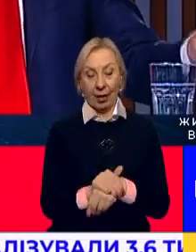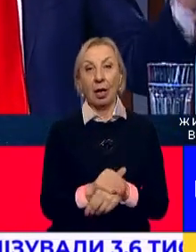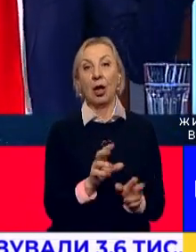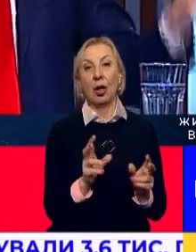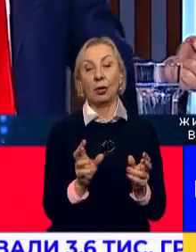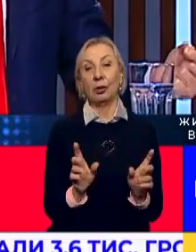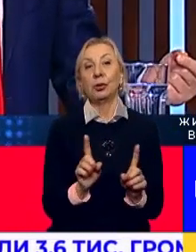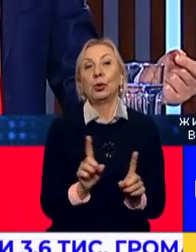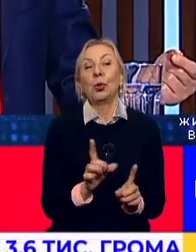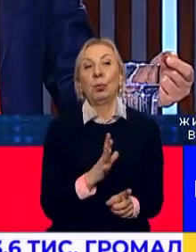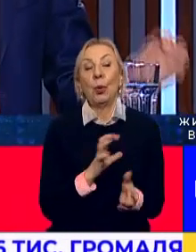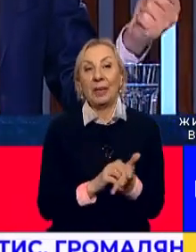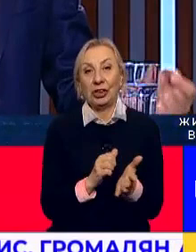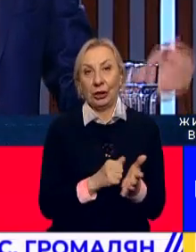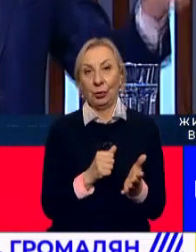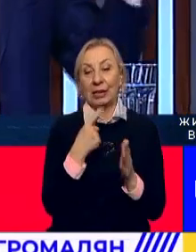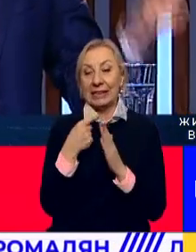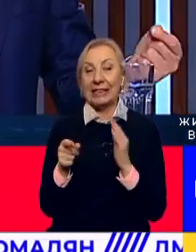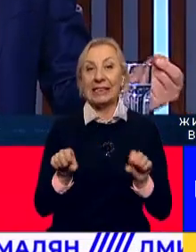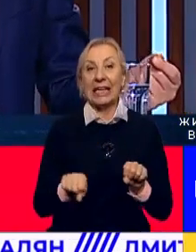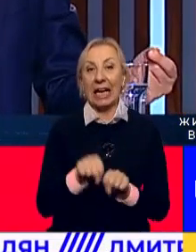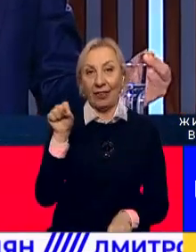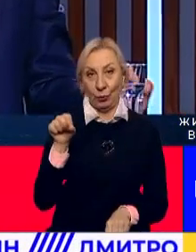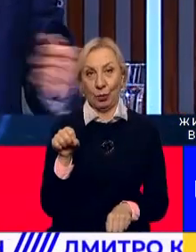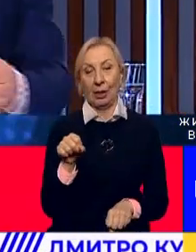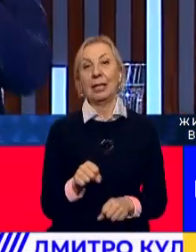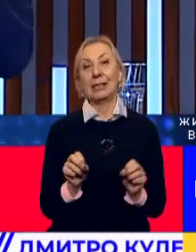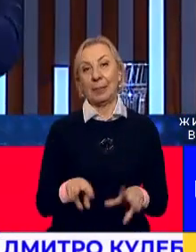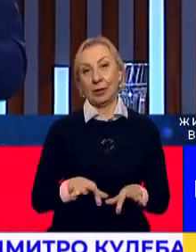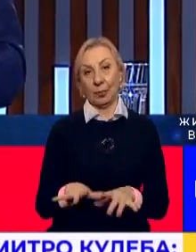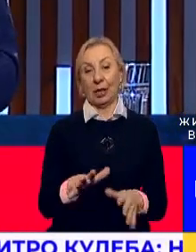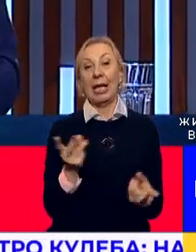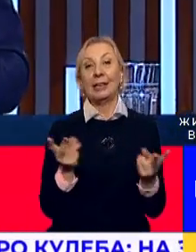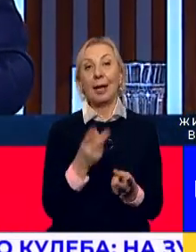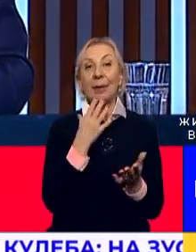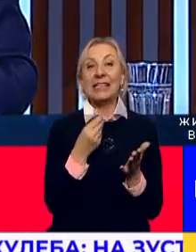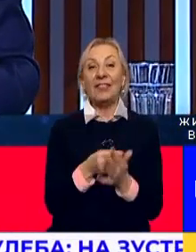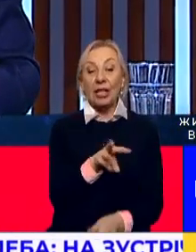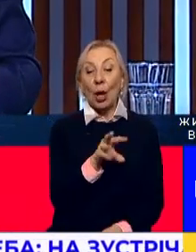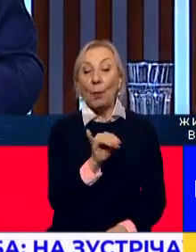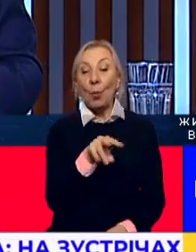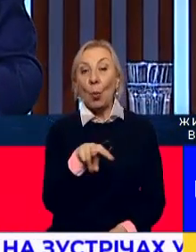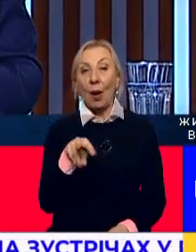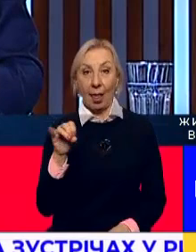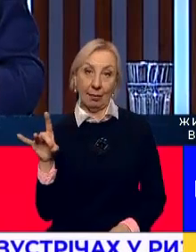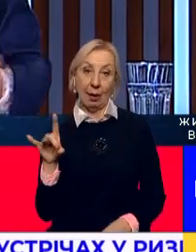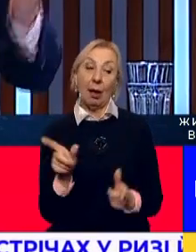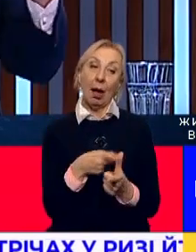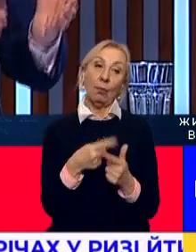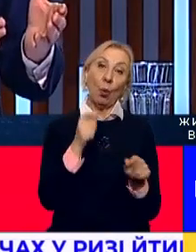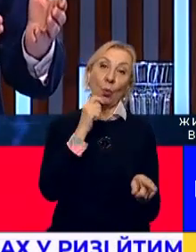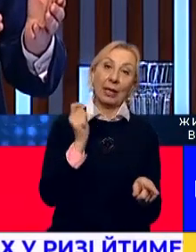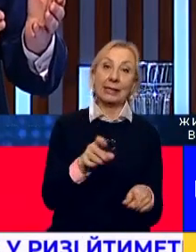причиною зриву спецоперації. Нам треба свій Мюллер. Або український, і таких можна згадати,